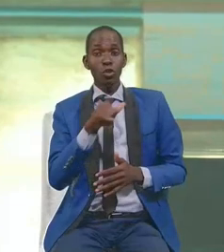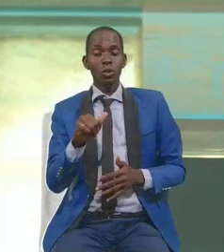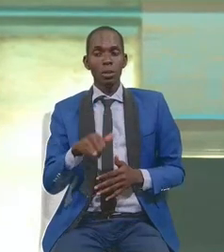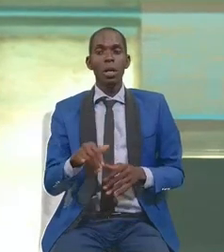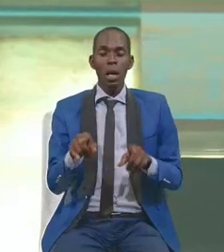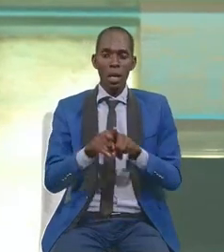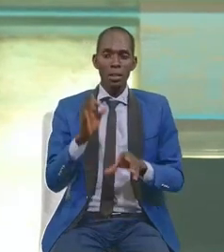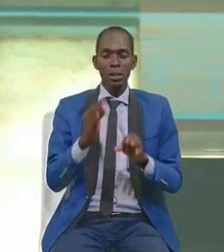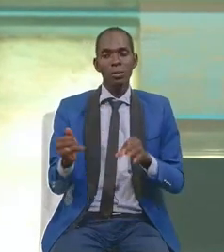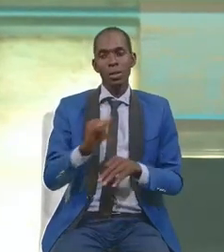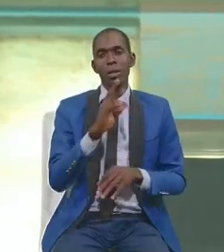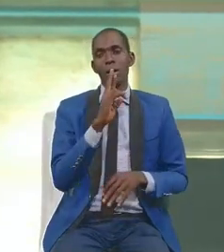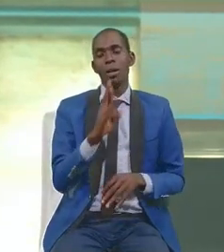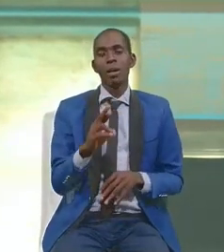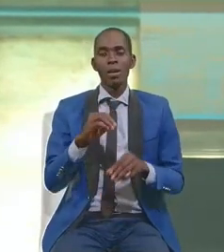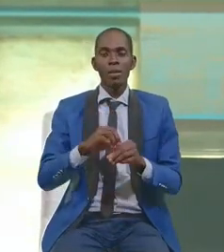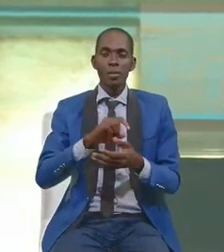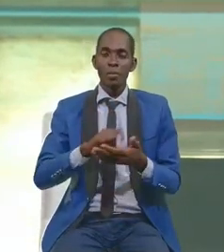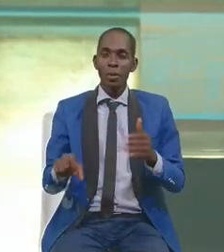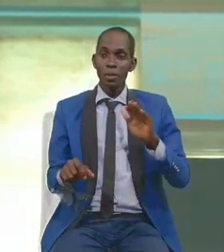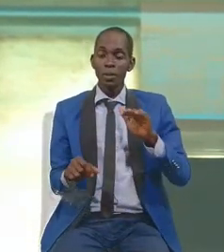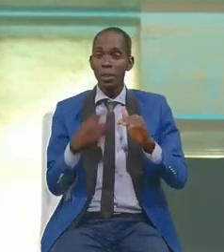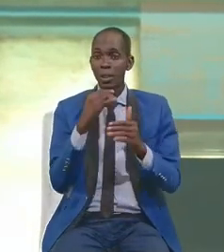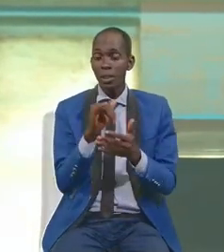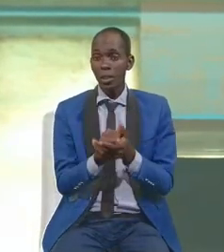étaient. Voyez le verset 18.